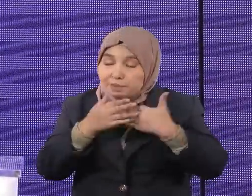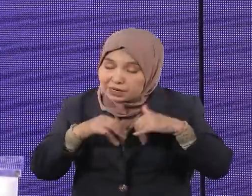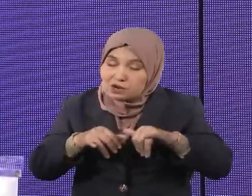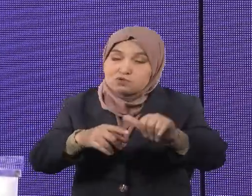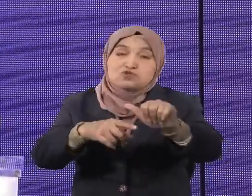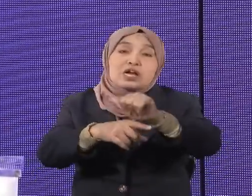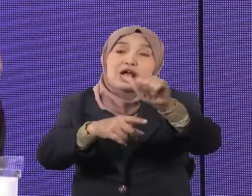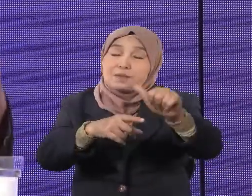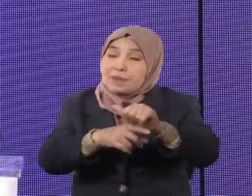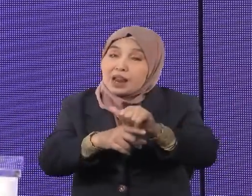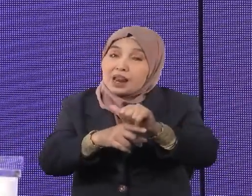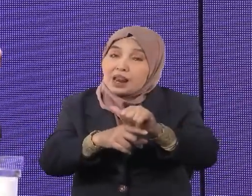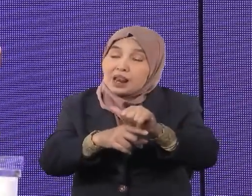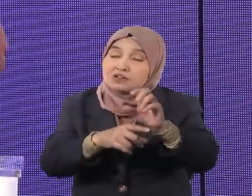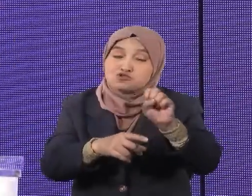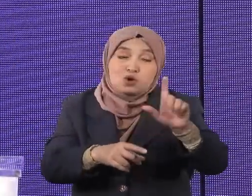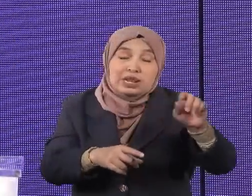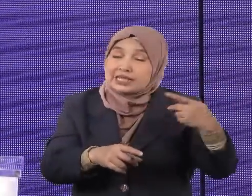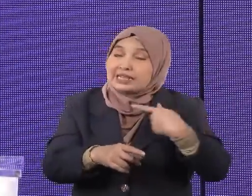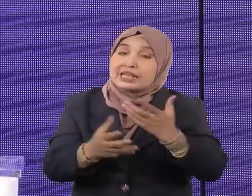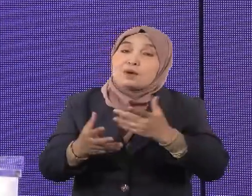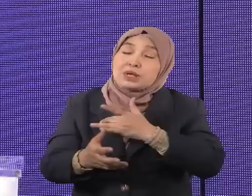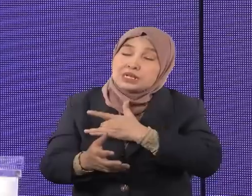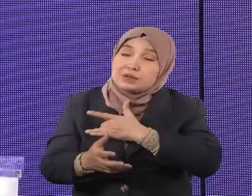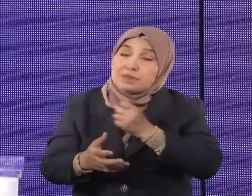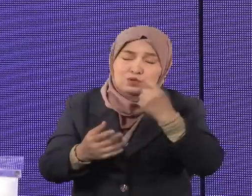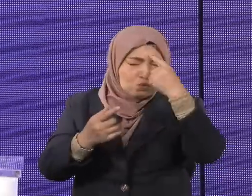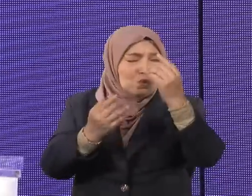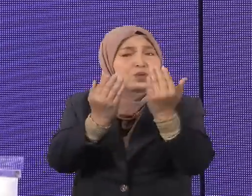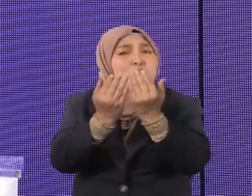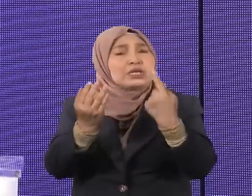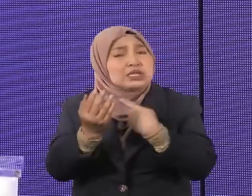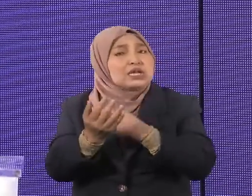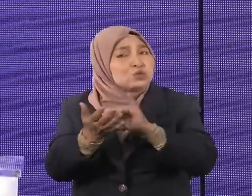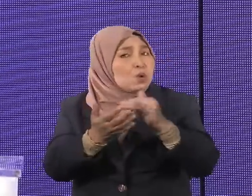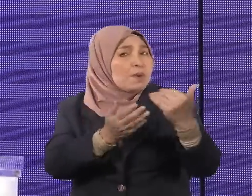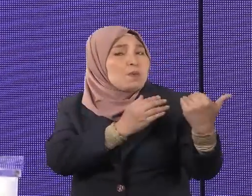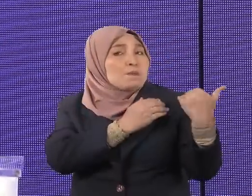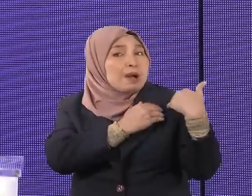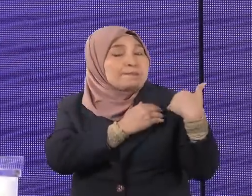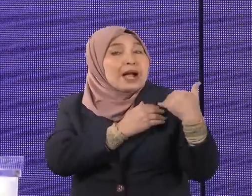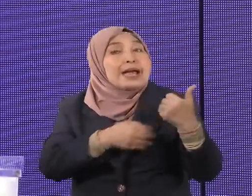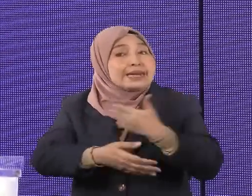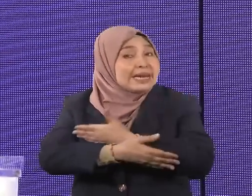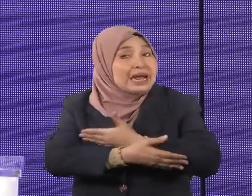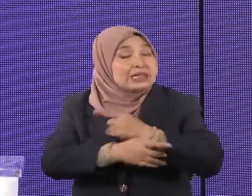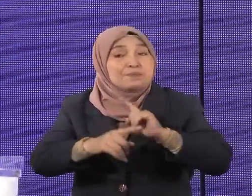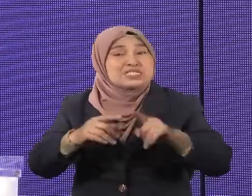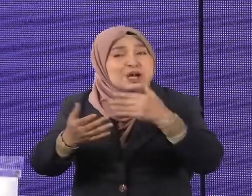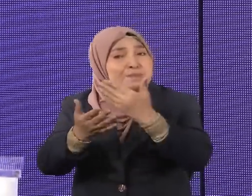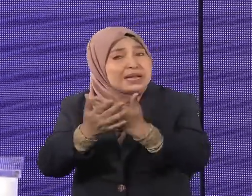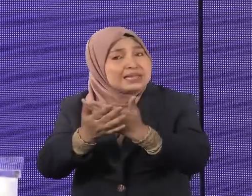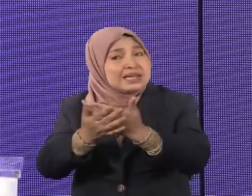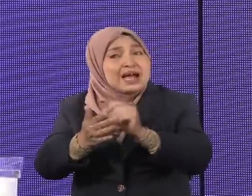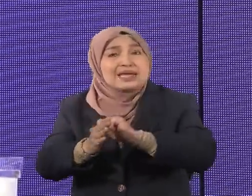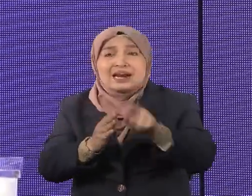soleh. Kalau kita yang nak beriman ini untuk mendoakan kita, itu peranan anak. Kan? Tetapi apabila sampai di akhirat nanti, tak perlu